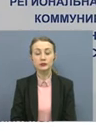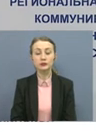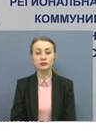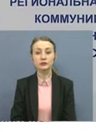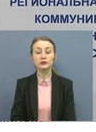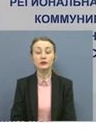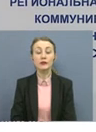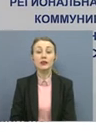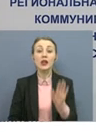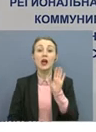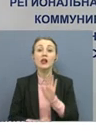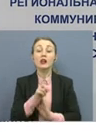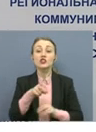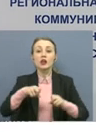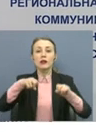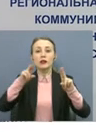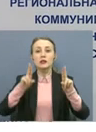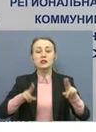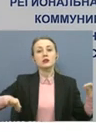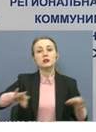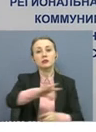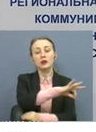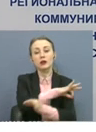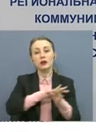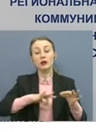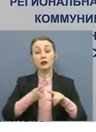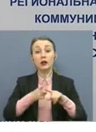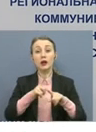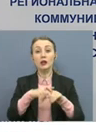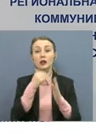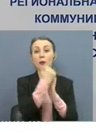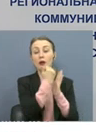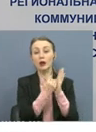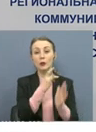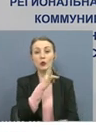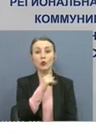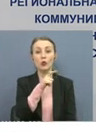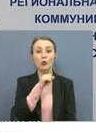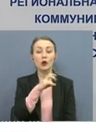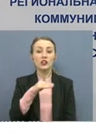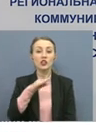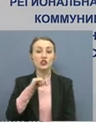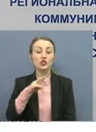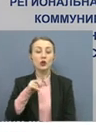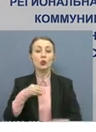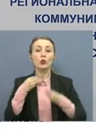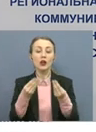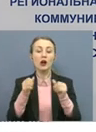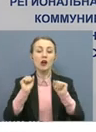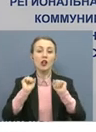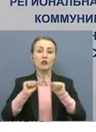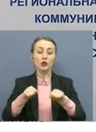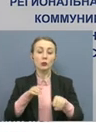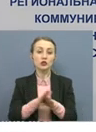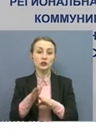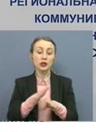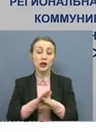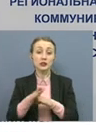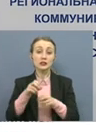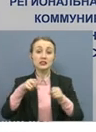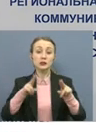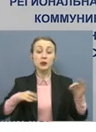Мәселен, өсім өнеркәсіпте 103,1%-ке өсті. Ауыл шаруашылығында 121%-ға, бөлшек